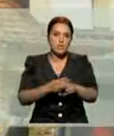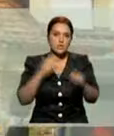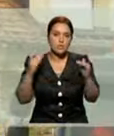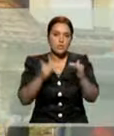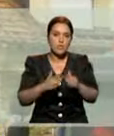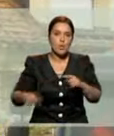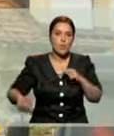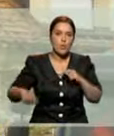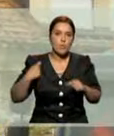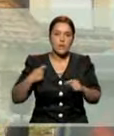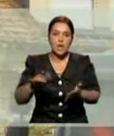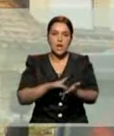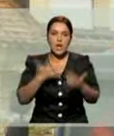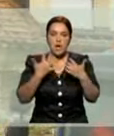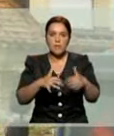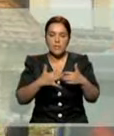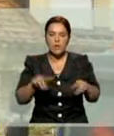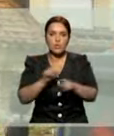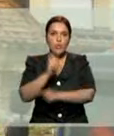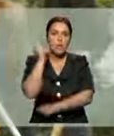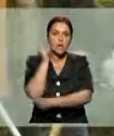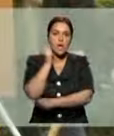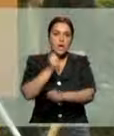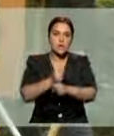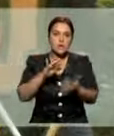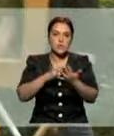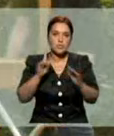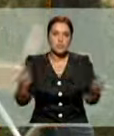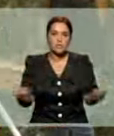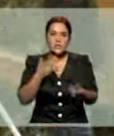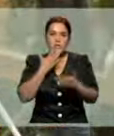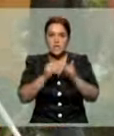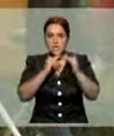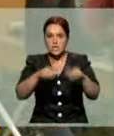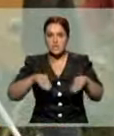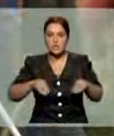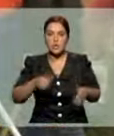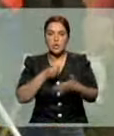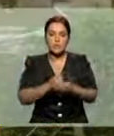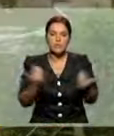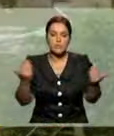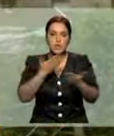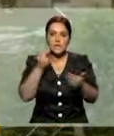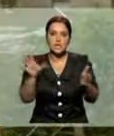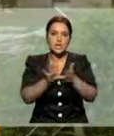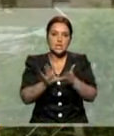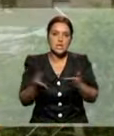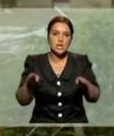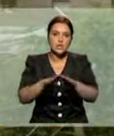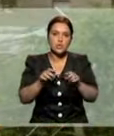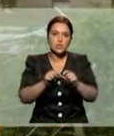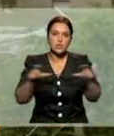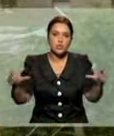головой. Убытки понесли и фермеры, которым предстоит восстанавливать свои теплицы. В районе до сих пор нет электричества, закрыты